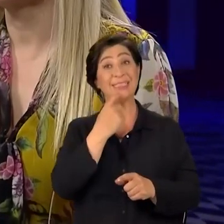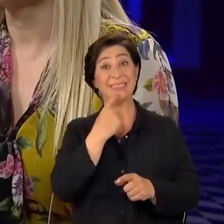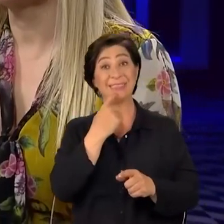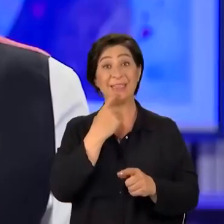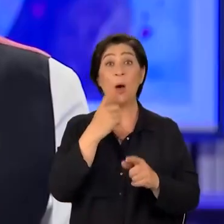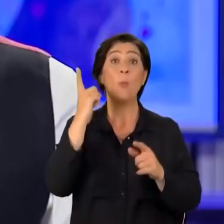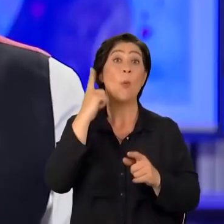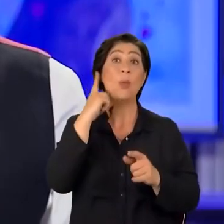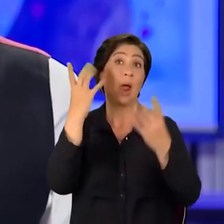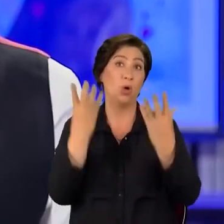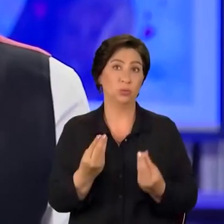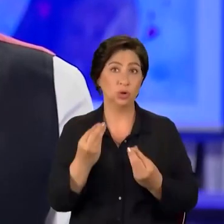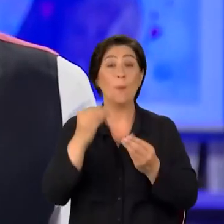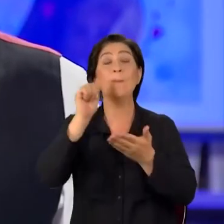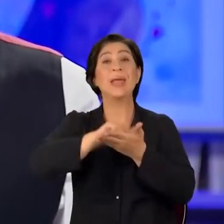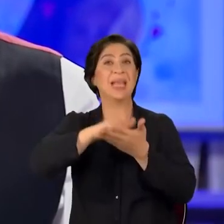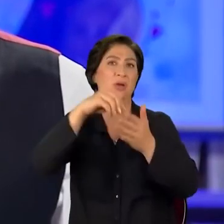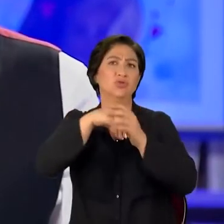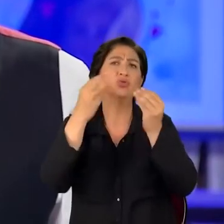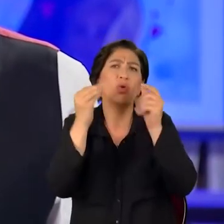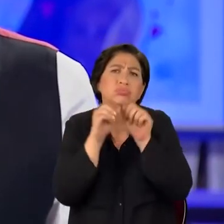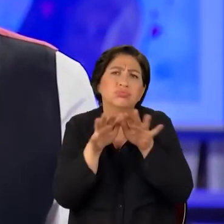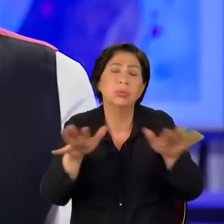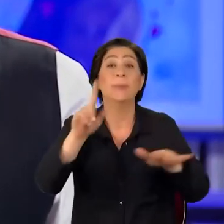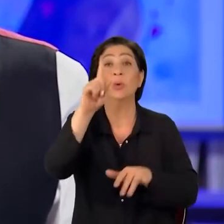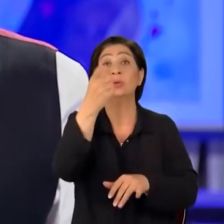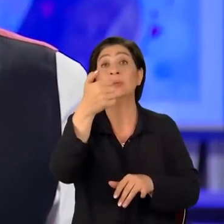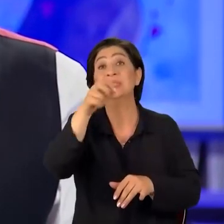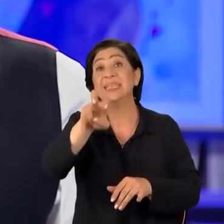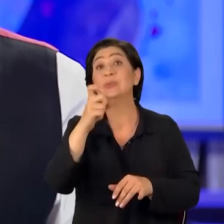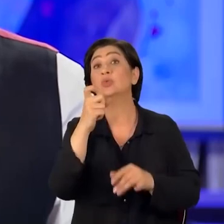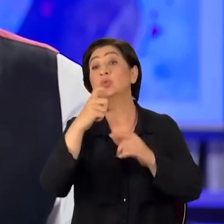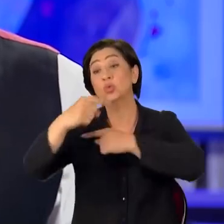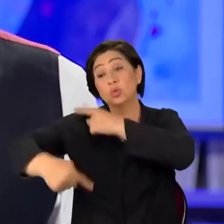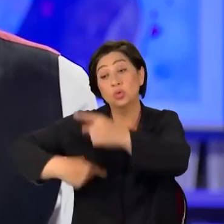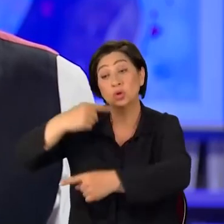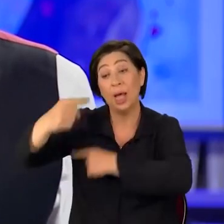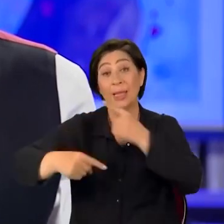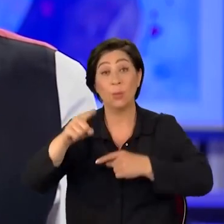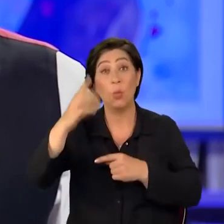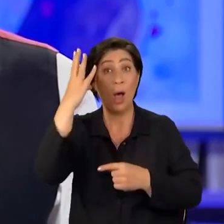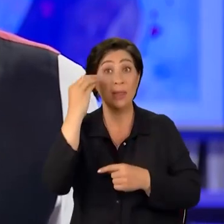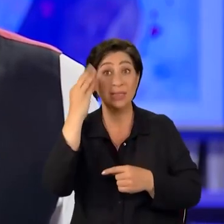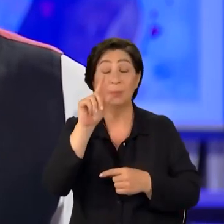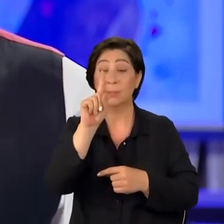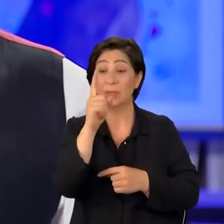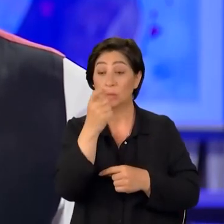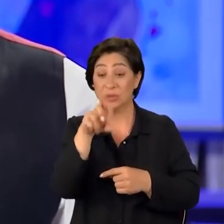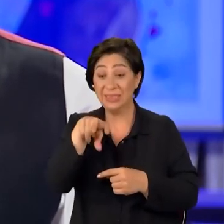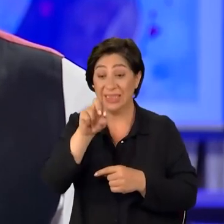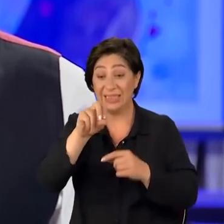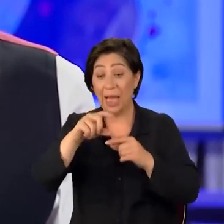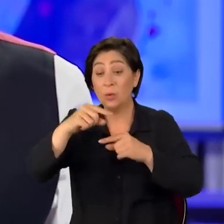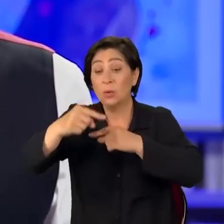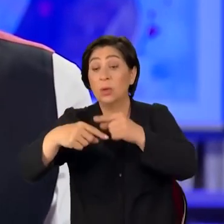girmiştir, medyada yer almıştır. Bilhassa 68 kuşağını idealleştiren bu anlayış 80 sonrası